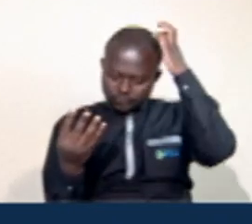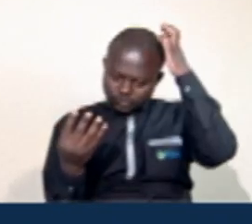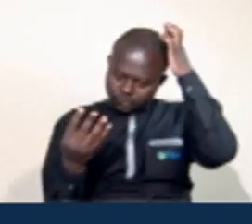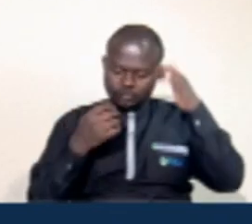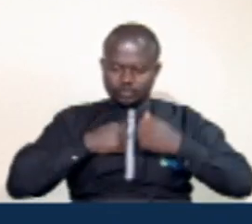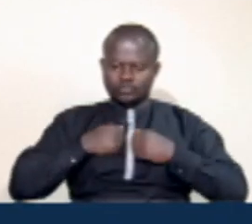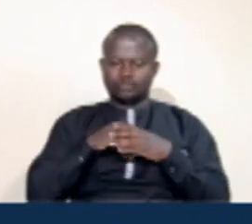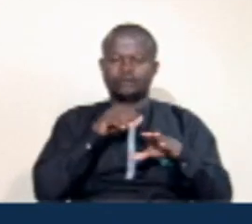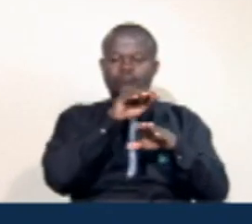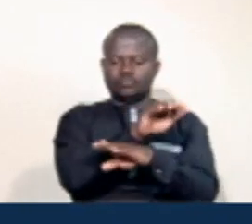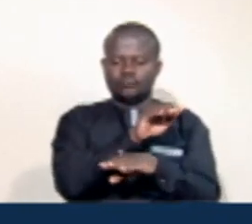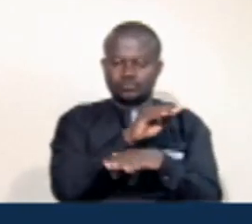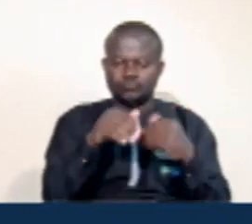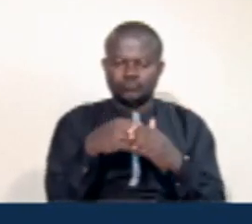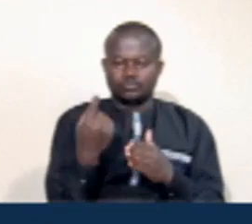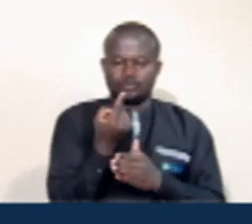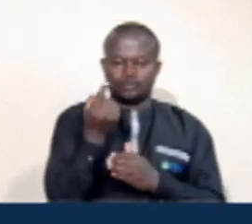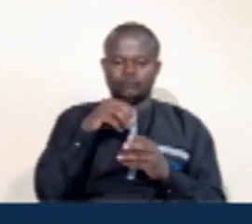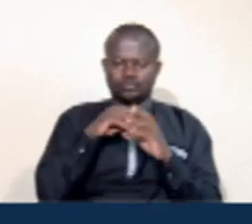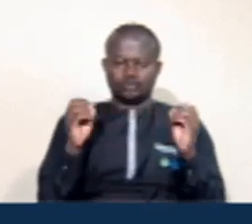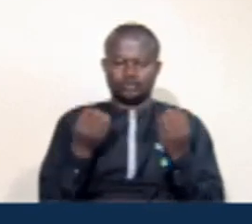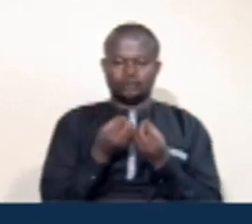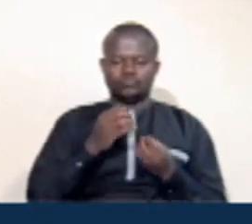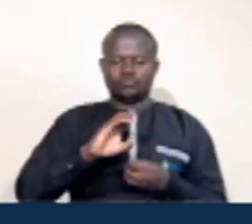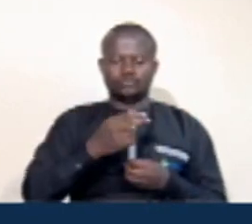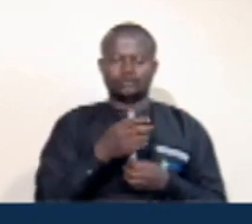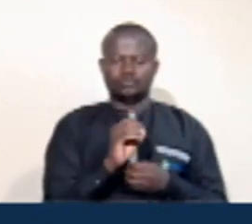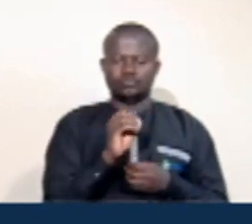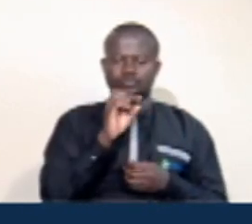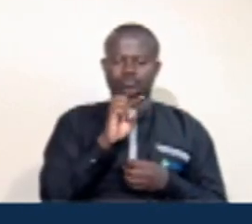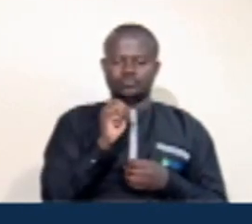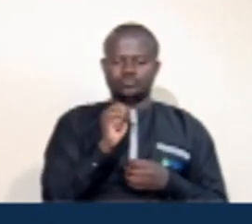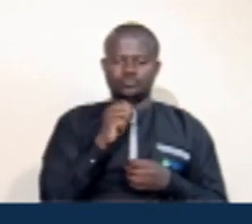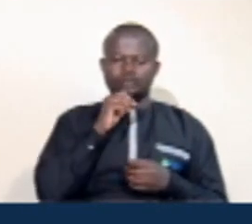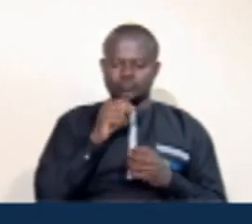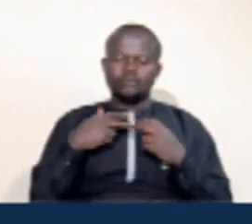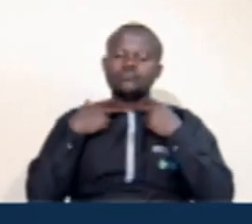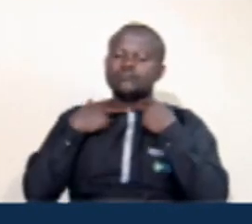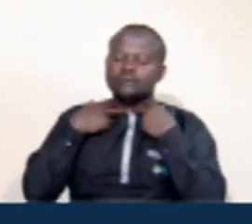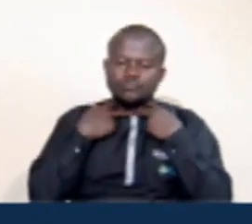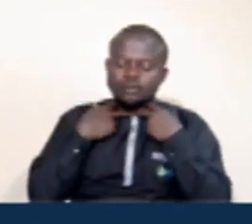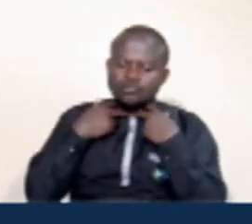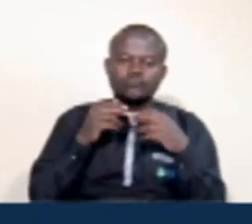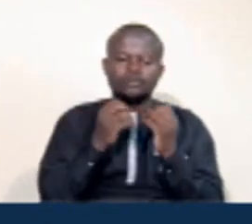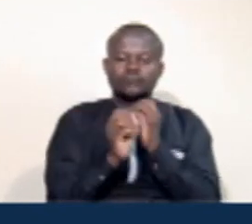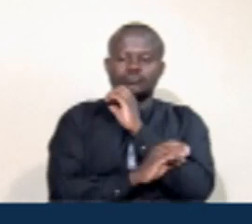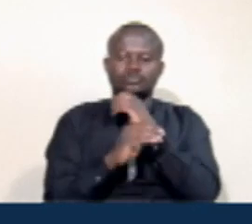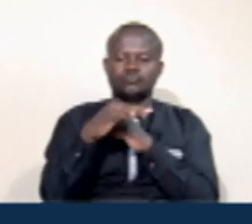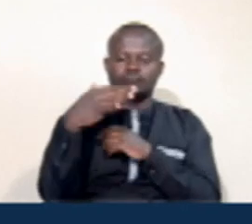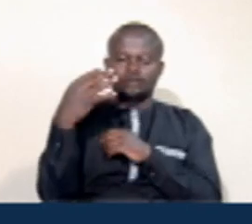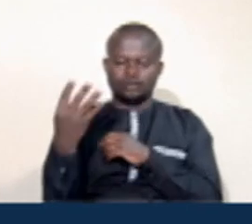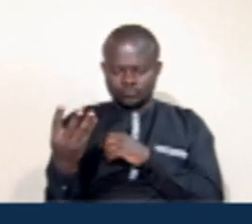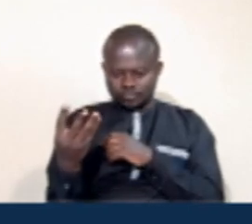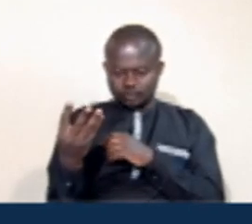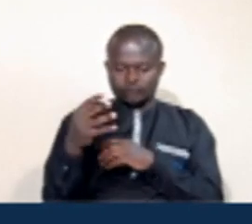Rwanda na Mozambique nibyo bihugu byonyine bibarizwa mu muryango wa Commonwealth bitakoronijwe n'Ubwongereza. Ni umuryango w'ibihugu 54